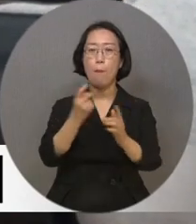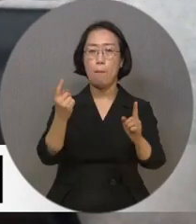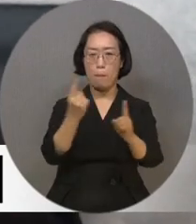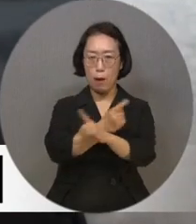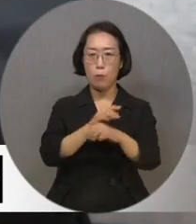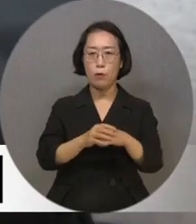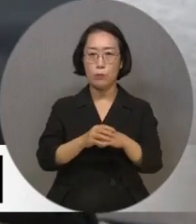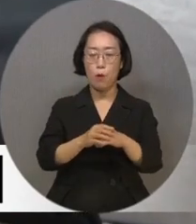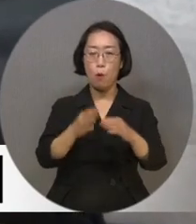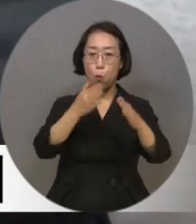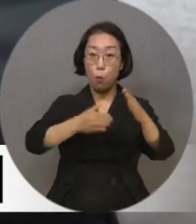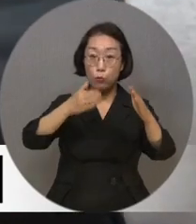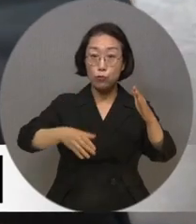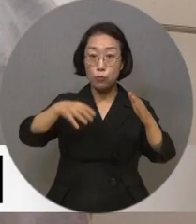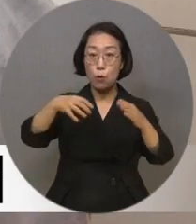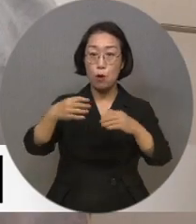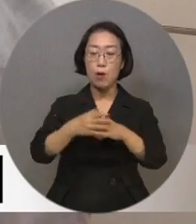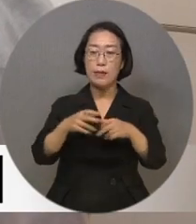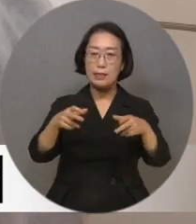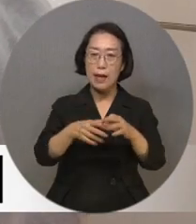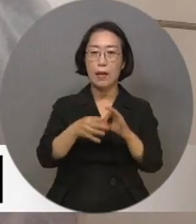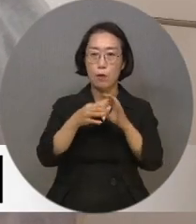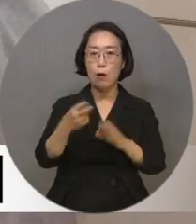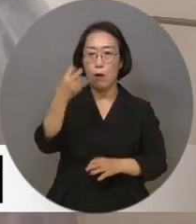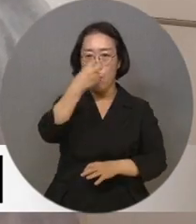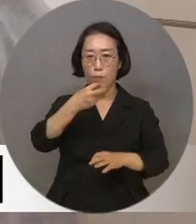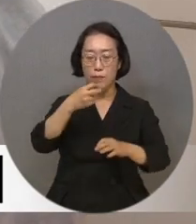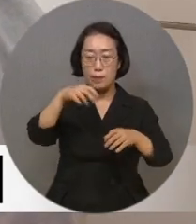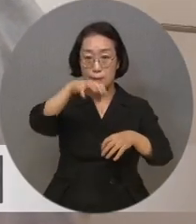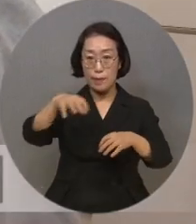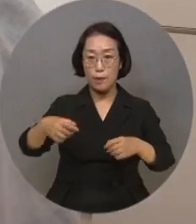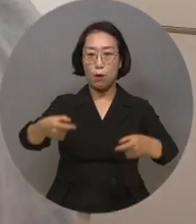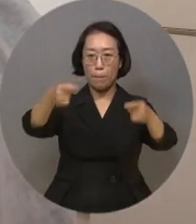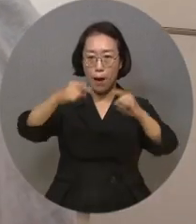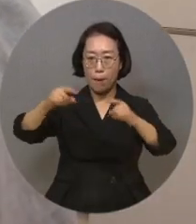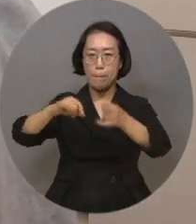개정해 공공보건의료기관에 장애인 건강검진기관 참여를 의무화했습니다.